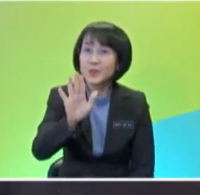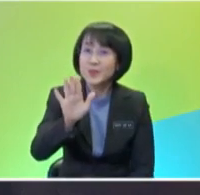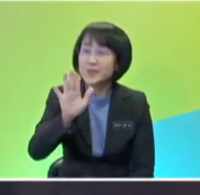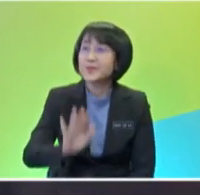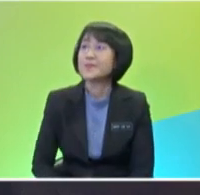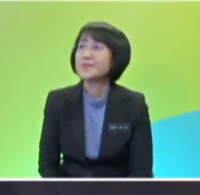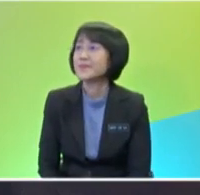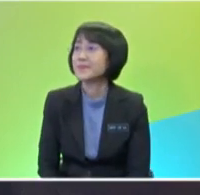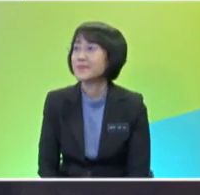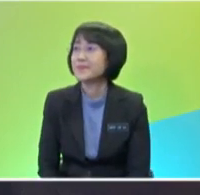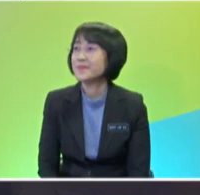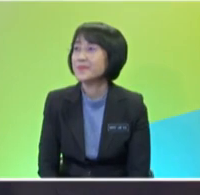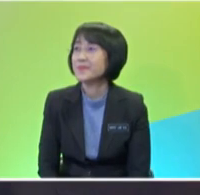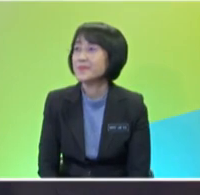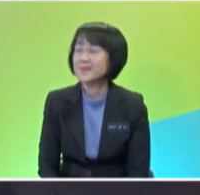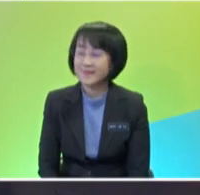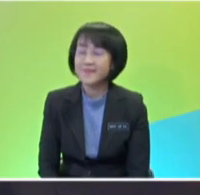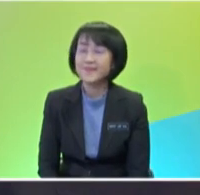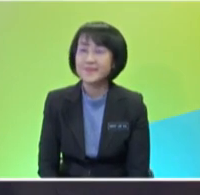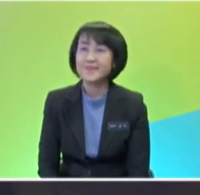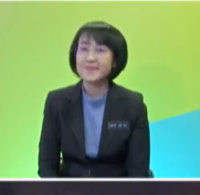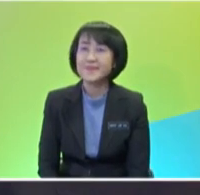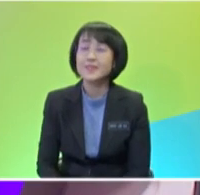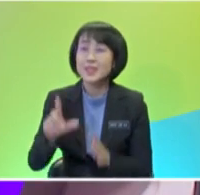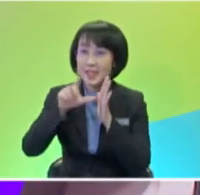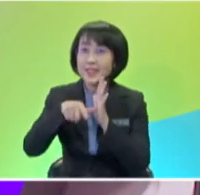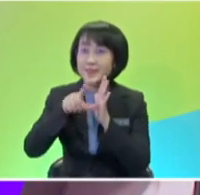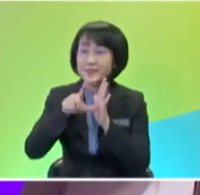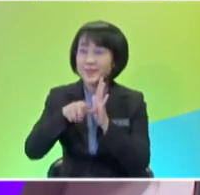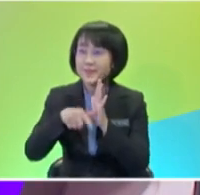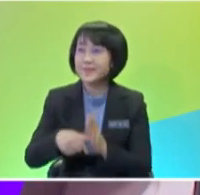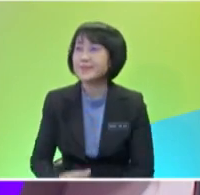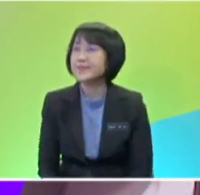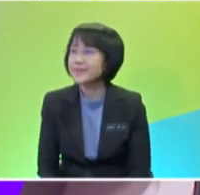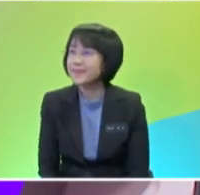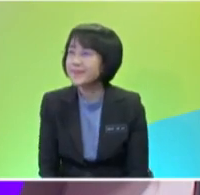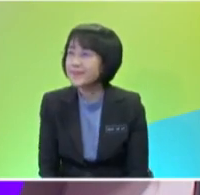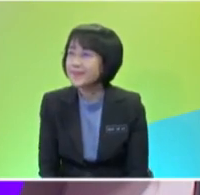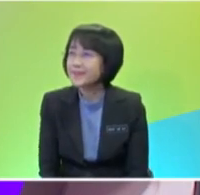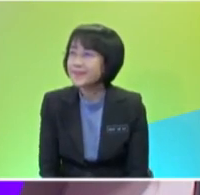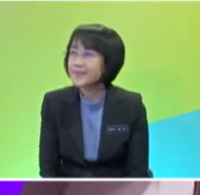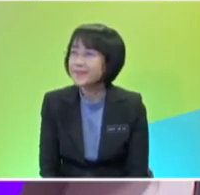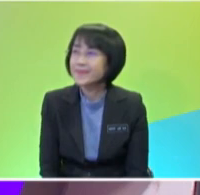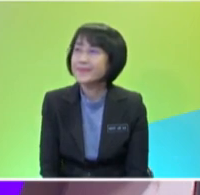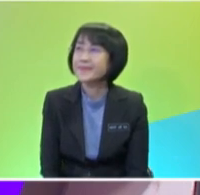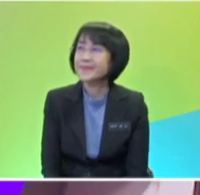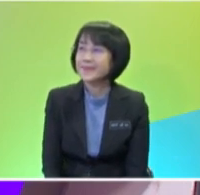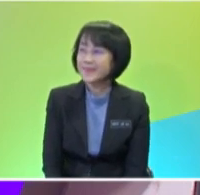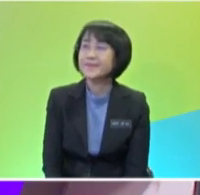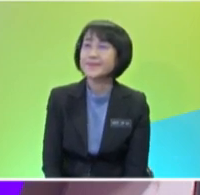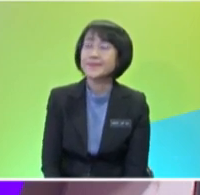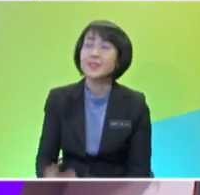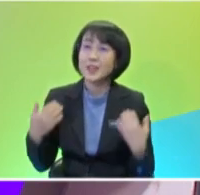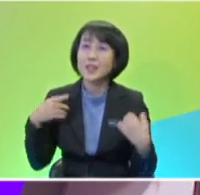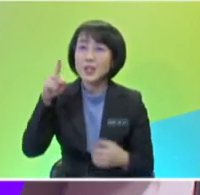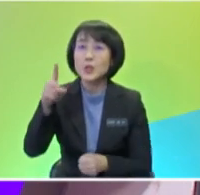kita hanya memberi penerangan Nanti pokoknya akan berbuah lepas nih kita akan bagi tugas dan ada